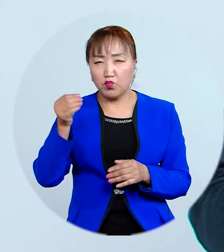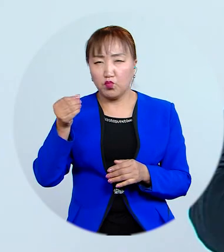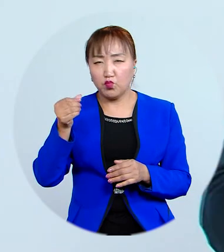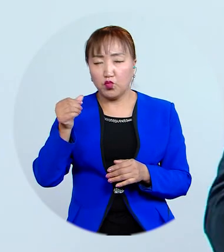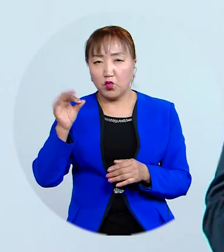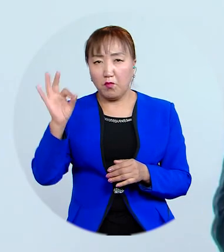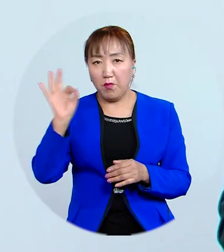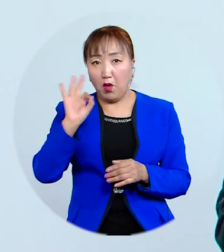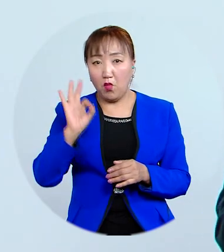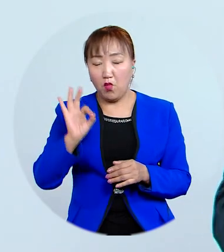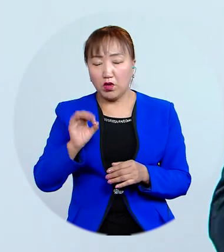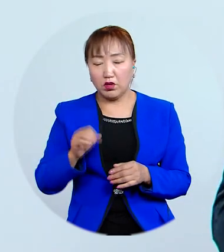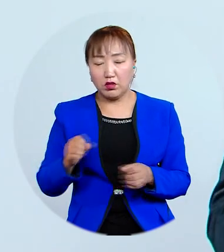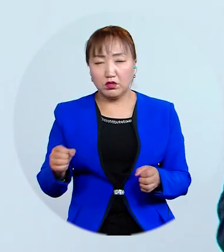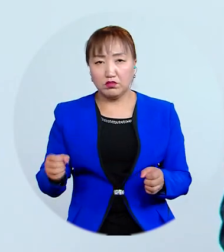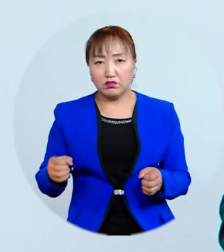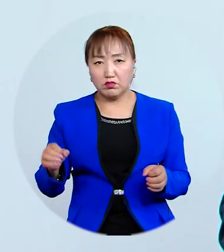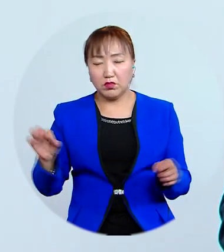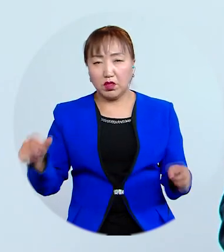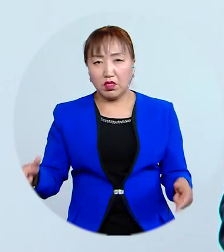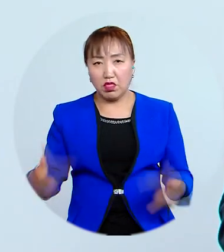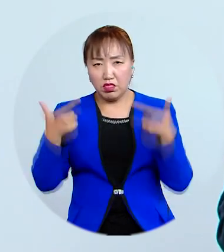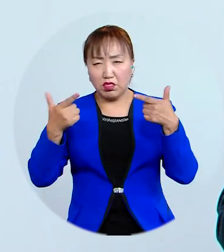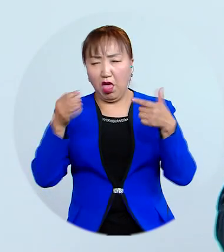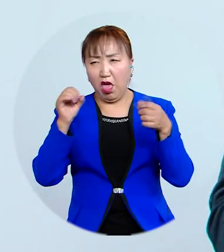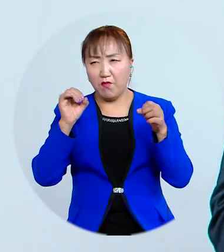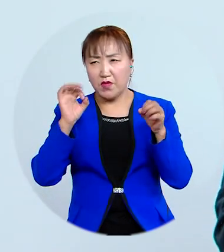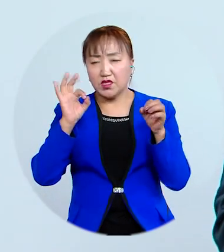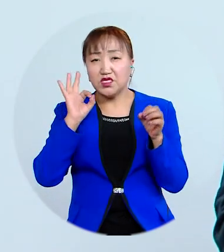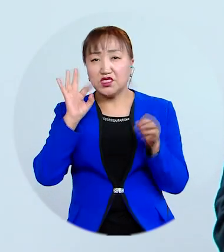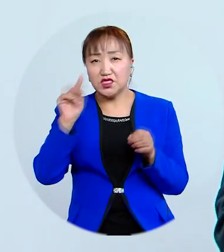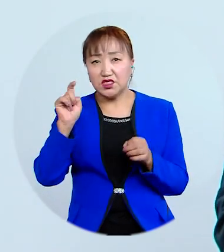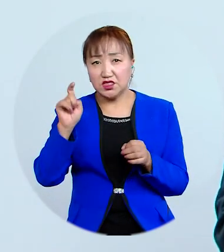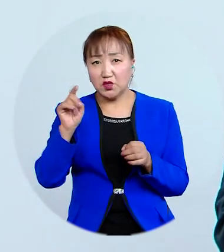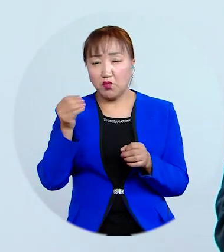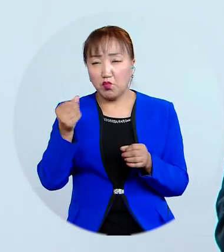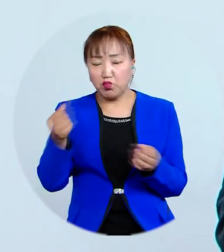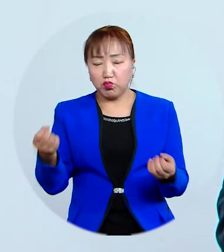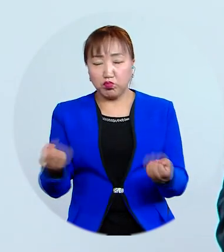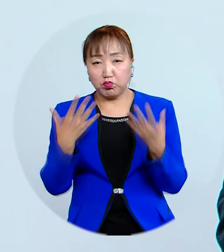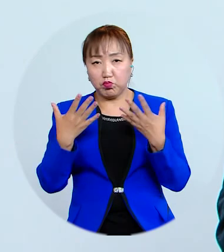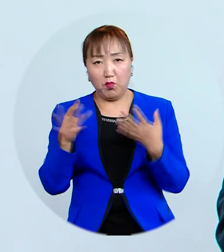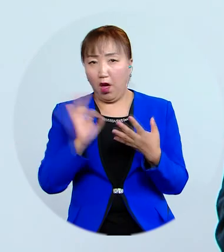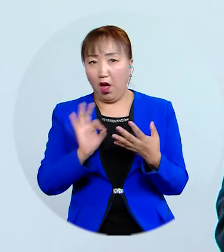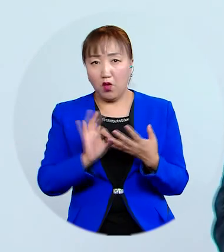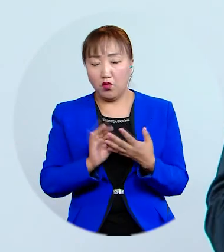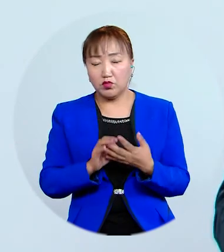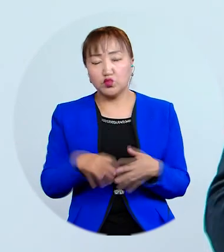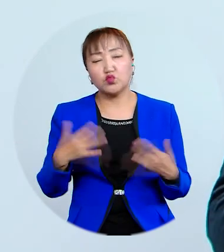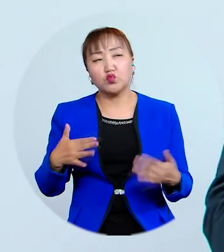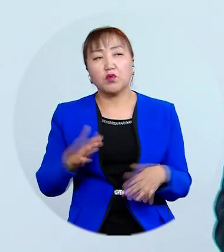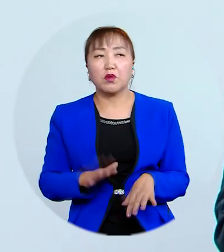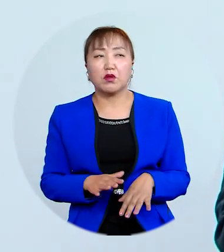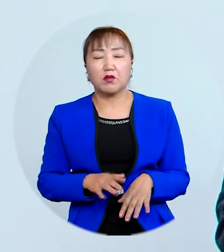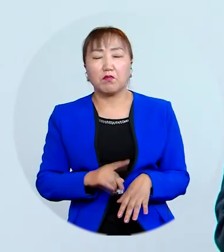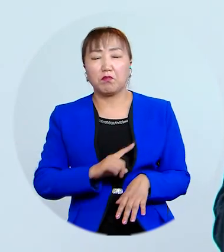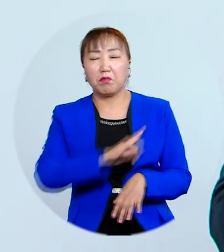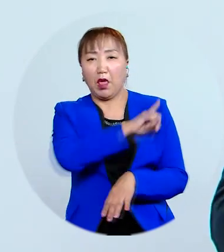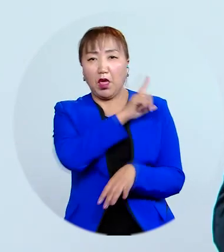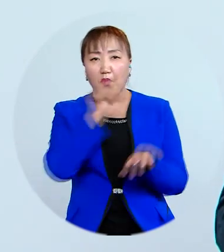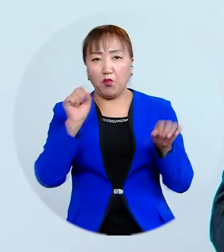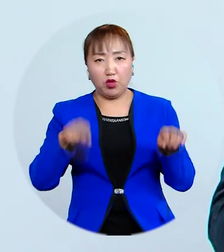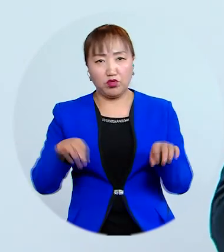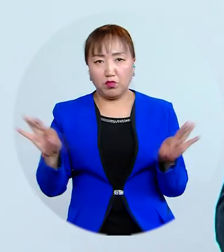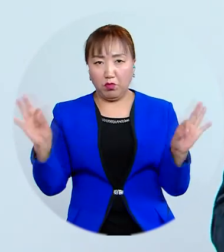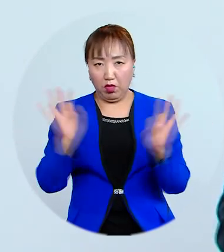одоо танд одоо гайхалтай тийм боломжийг амласан зүйлс төр маш сайн болгоомжтой амжаараа ер нь зөв зүгээрэж байгаа таны үд